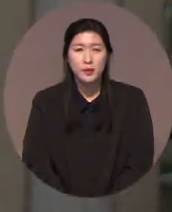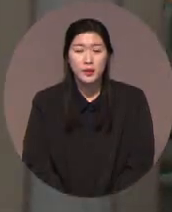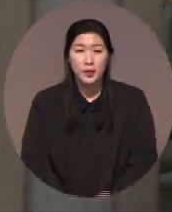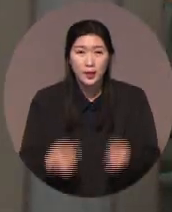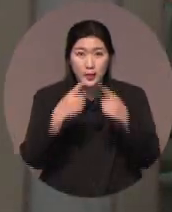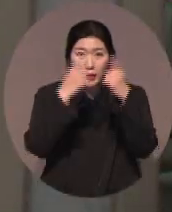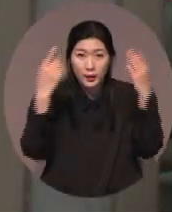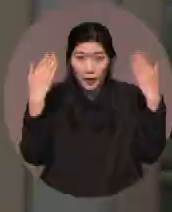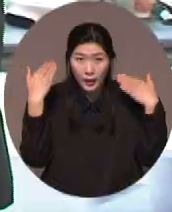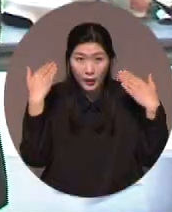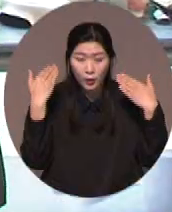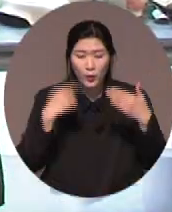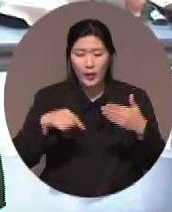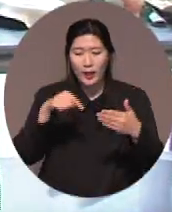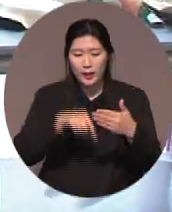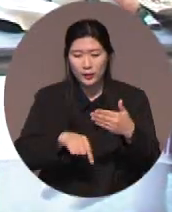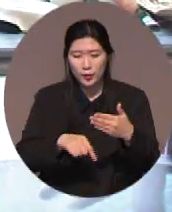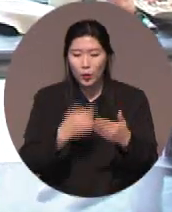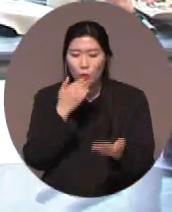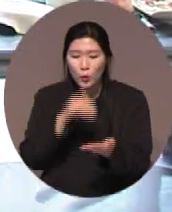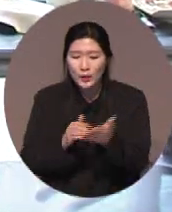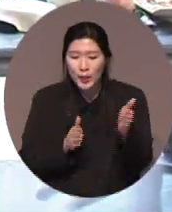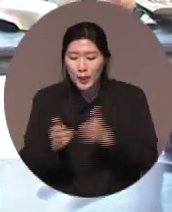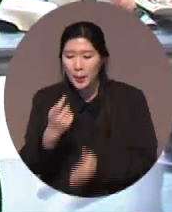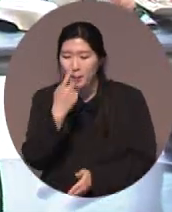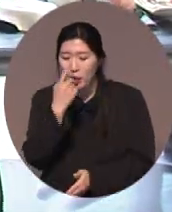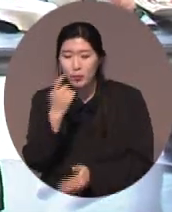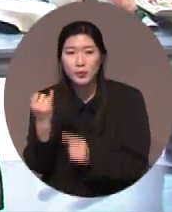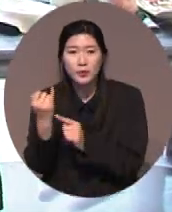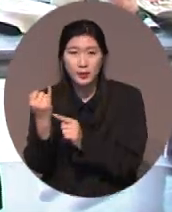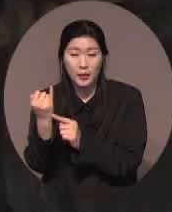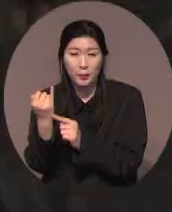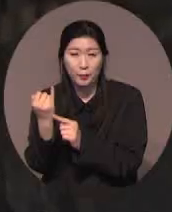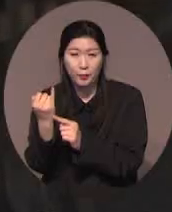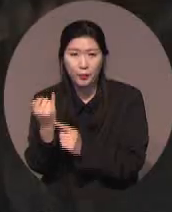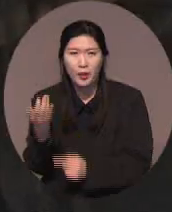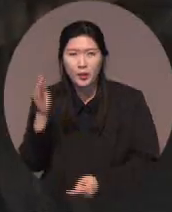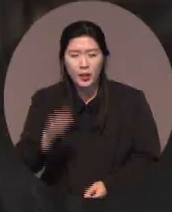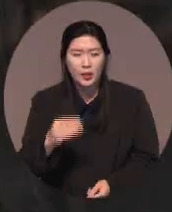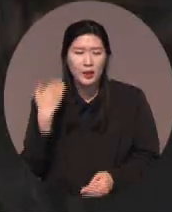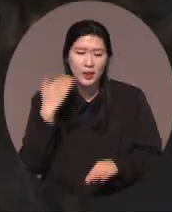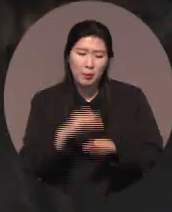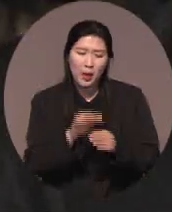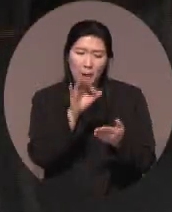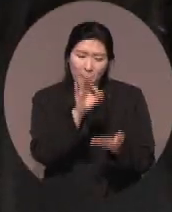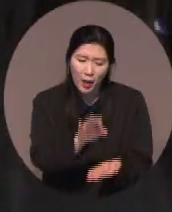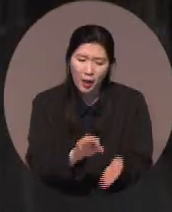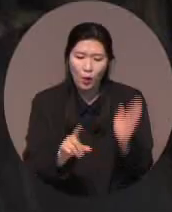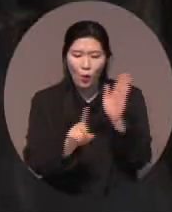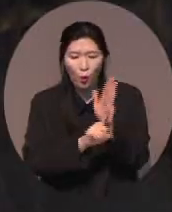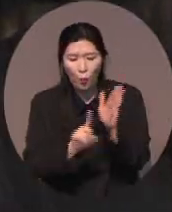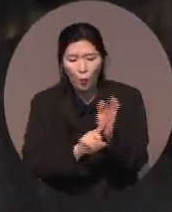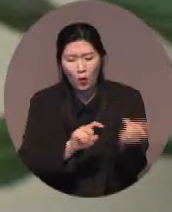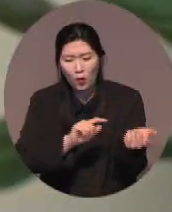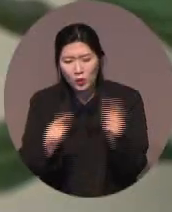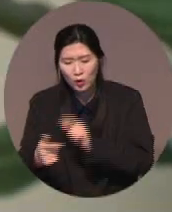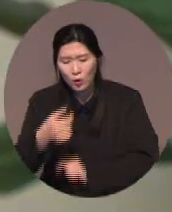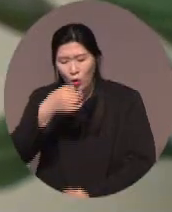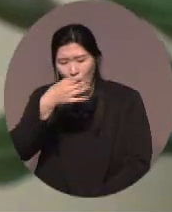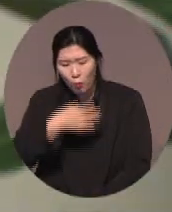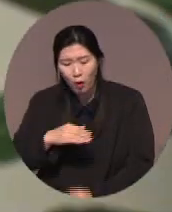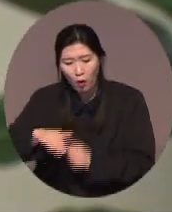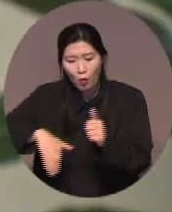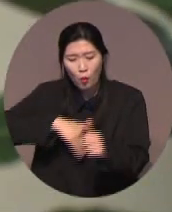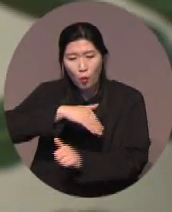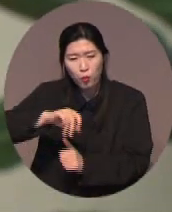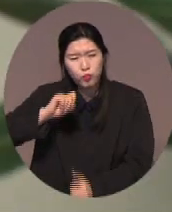대학에서 도자기를 배우다 아예 공방을 차린 유하영 씨. 하지만 자본금 마련에 홍보까지 창업과 동시에